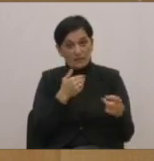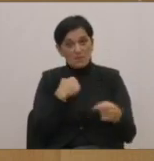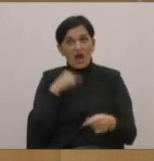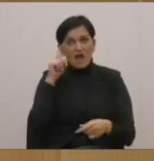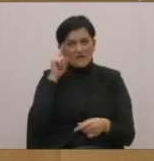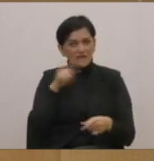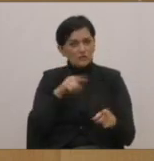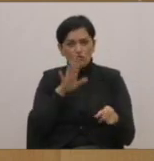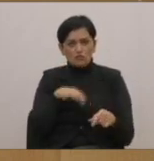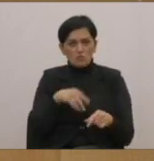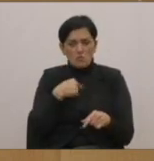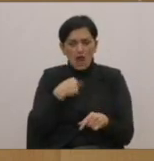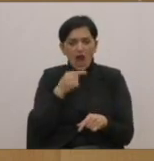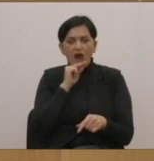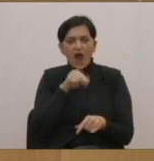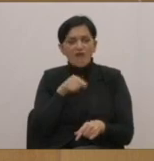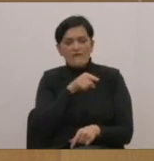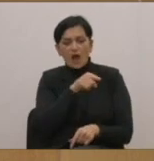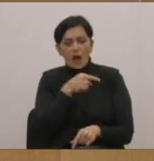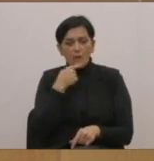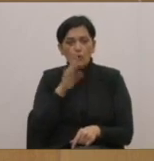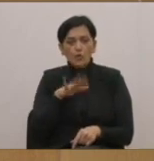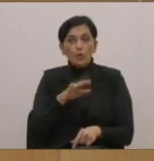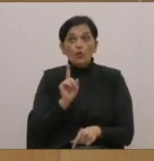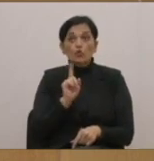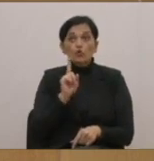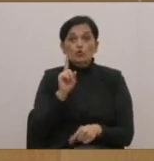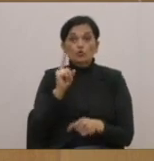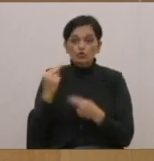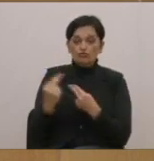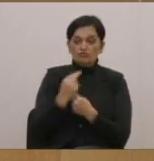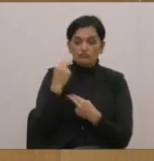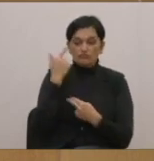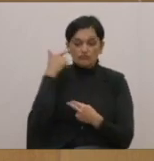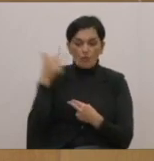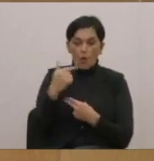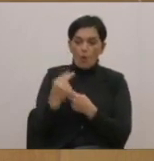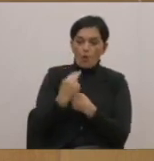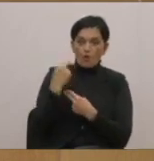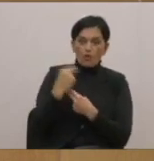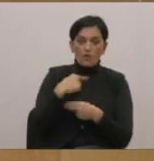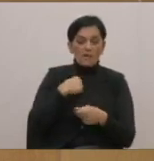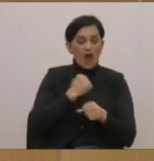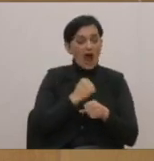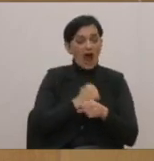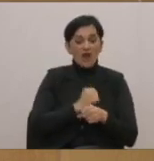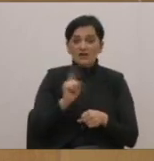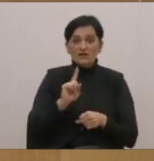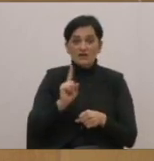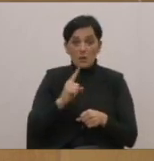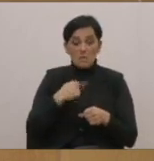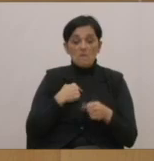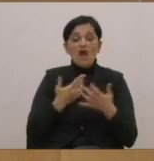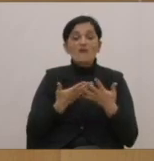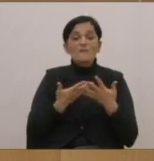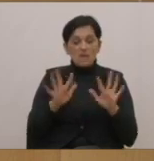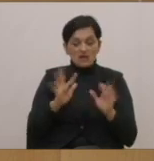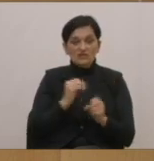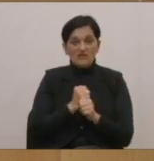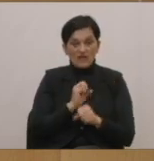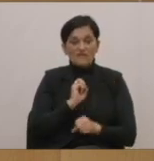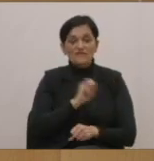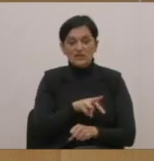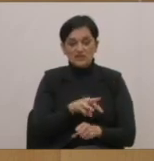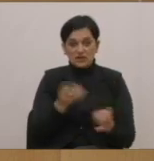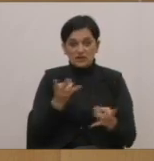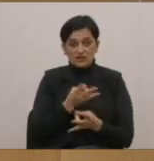bada arsun da ikos gatsu mi arua brale. Urat nu moros nu mi kitho ta kro ragatsa arua kete. Pili kitu pro met sva kete vidre sa ciroa da imitoma sva